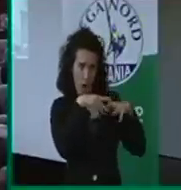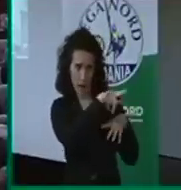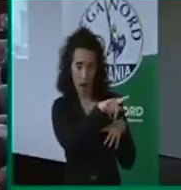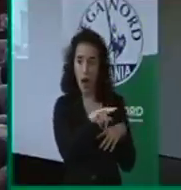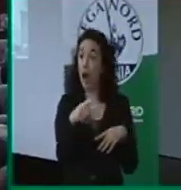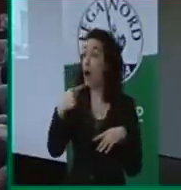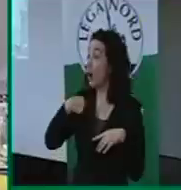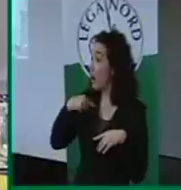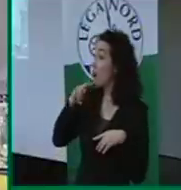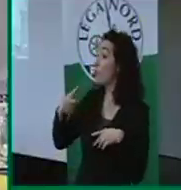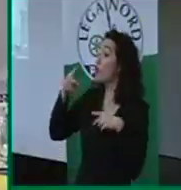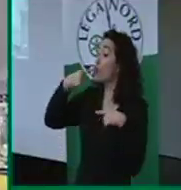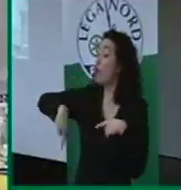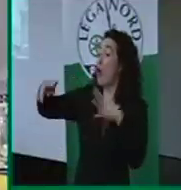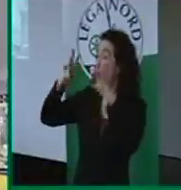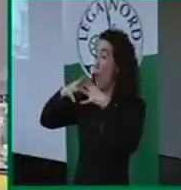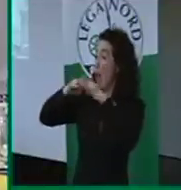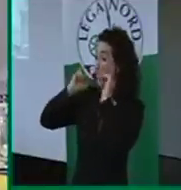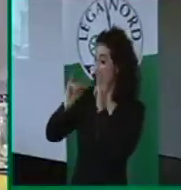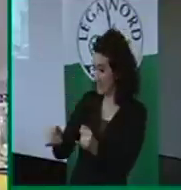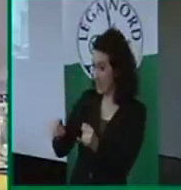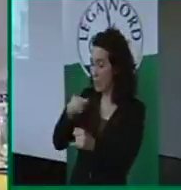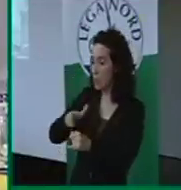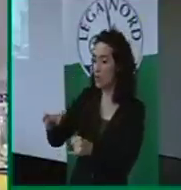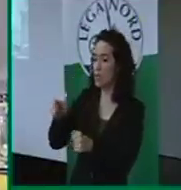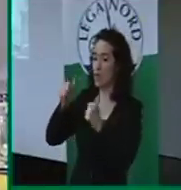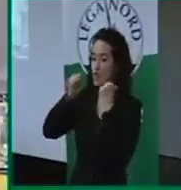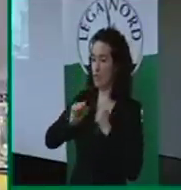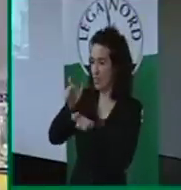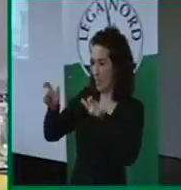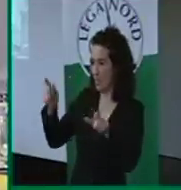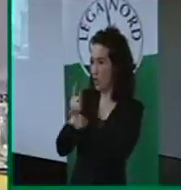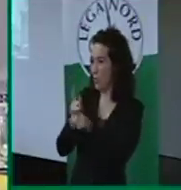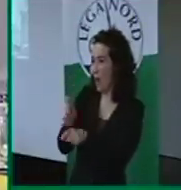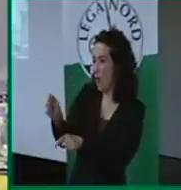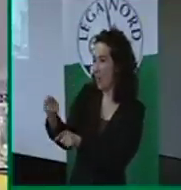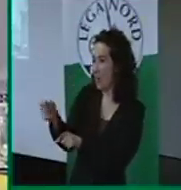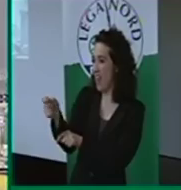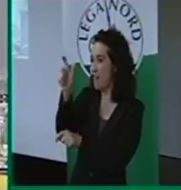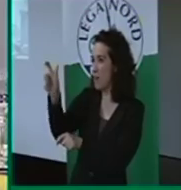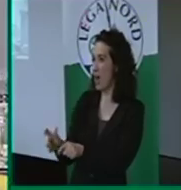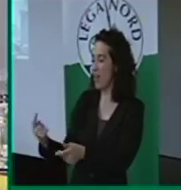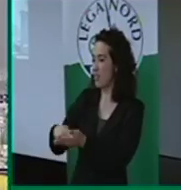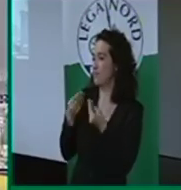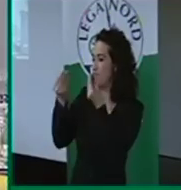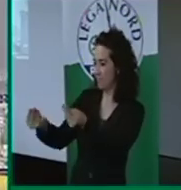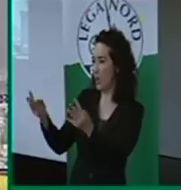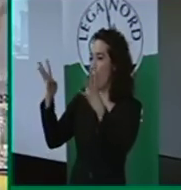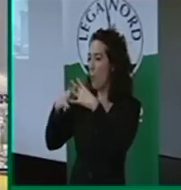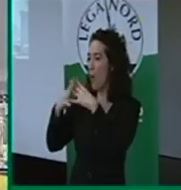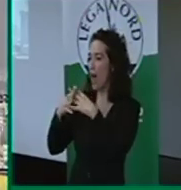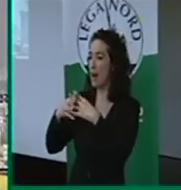siamo in guerra una guerra per ridare ai cittadini le chiavi di questo una guerra per la democrazia una guerra per